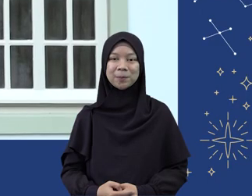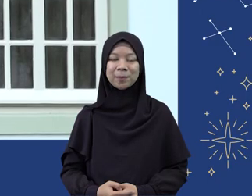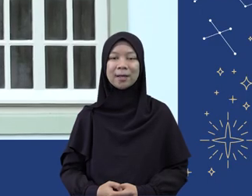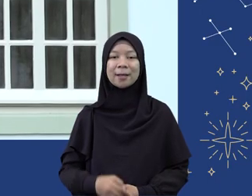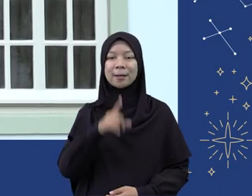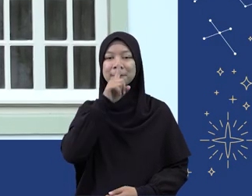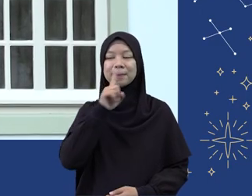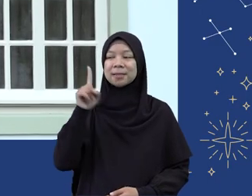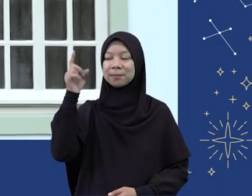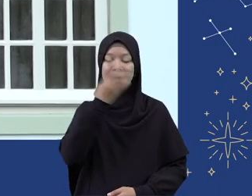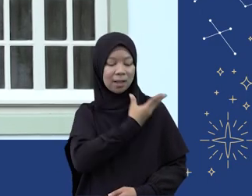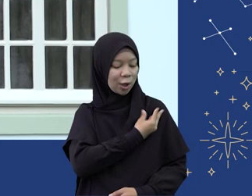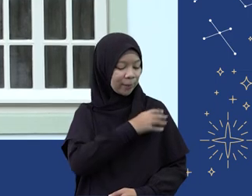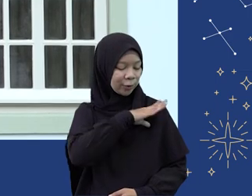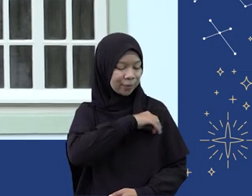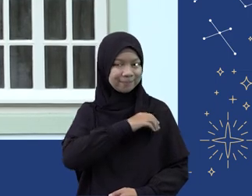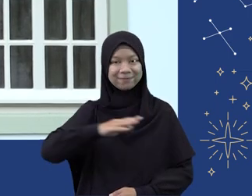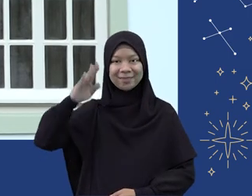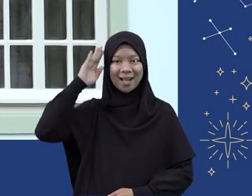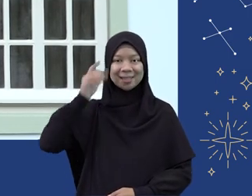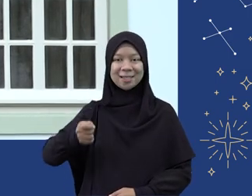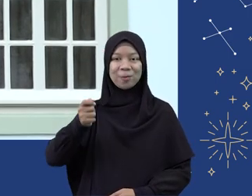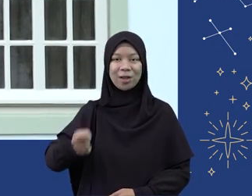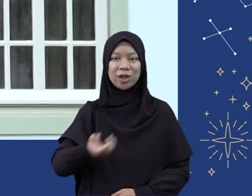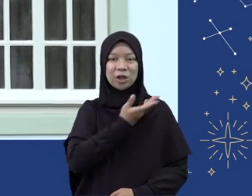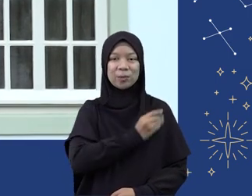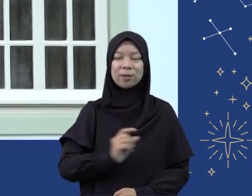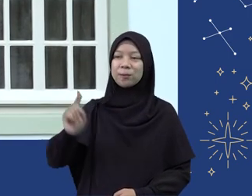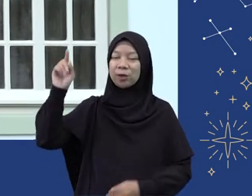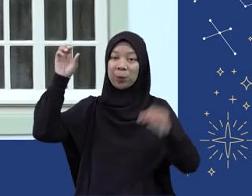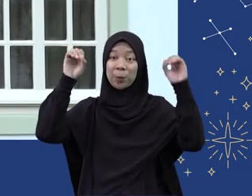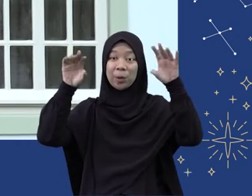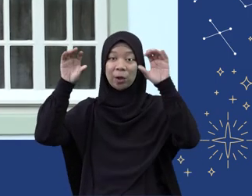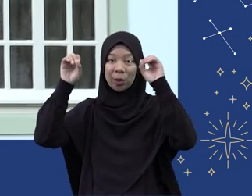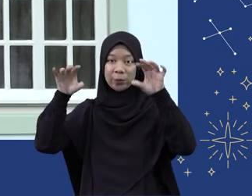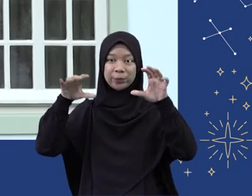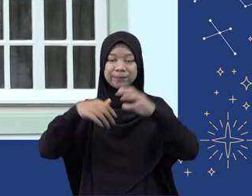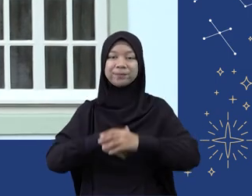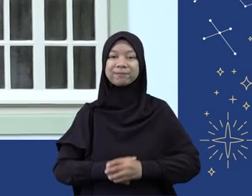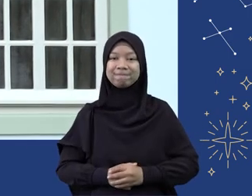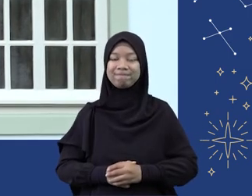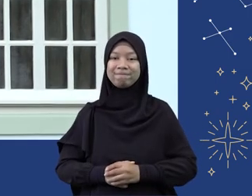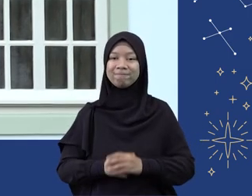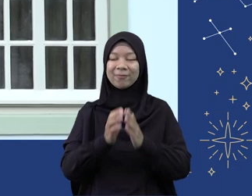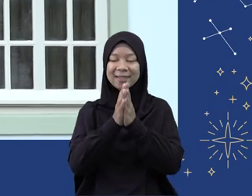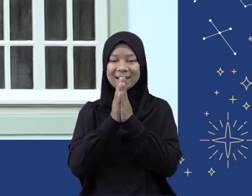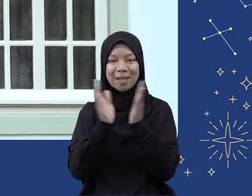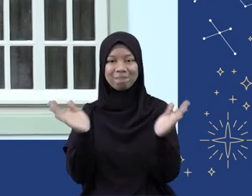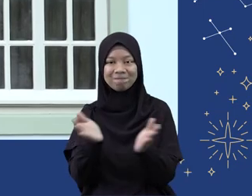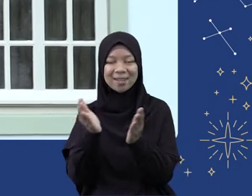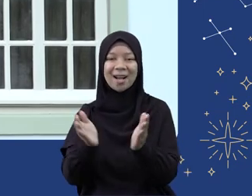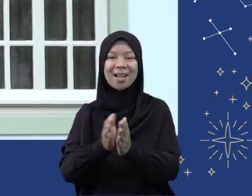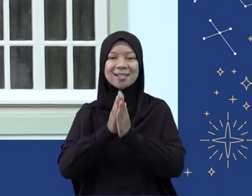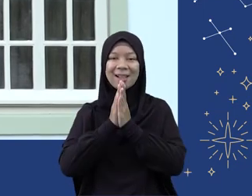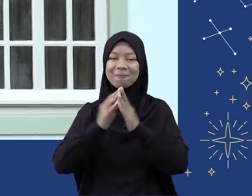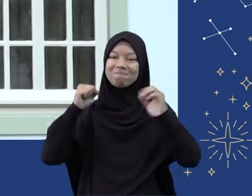bismillahirrahmanirrahim assalamualaikum warahmatullahi wabarakatuh salam sejahtera salam sehat untuk